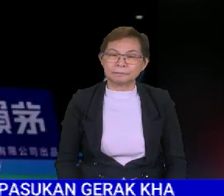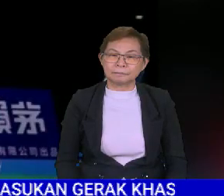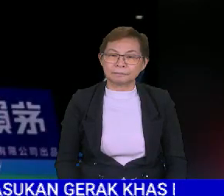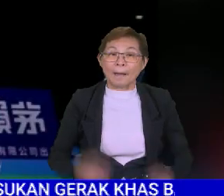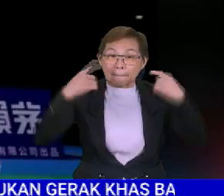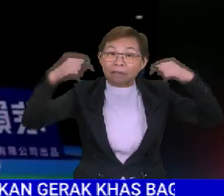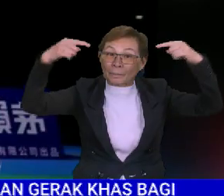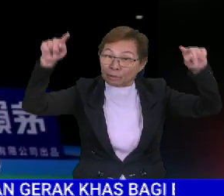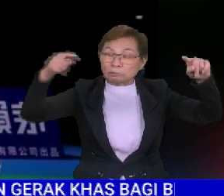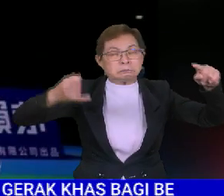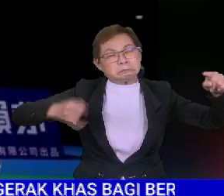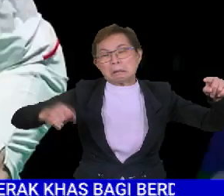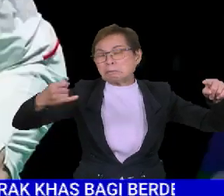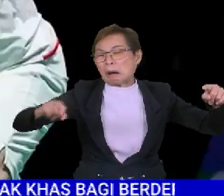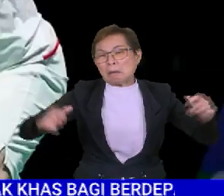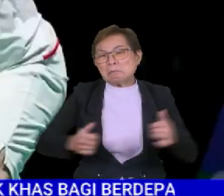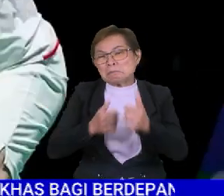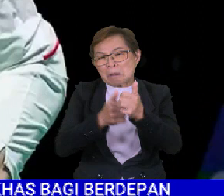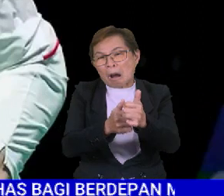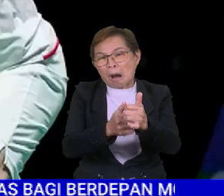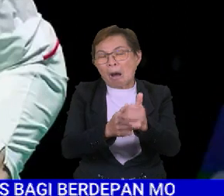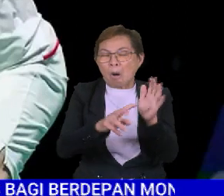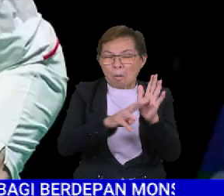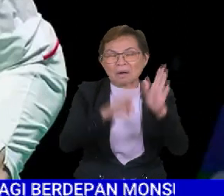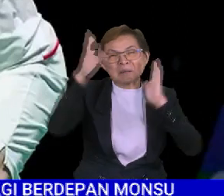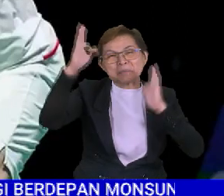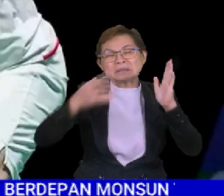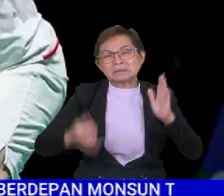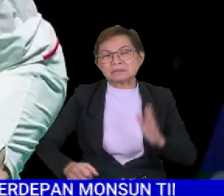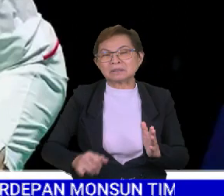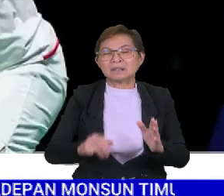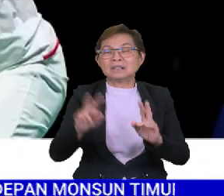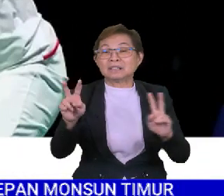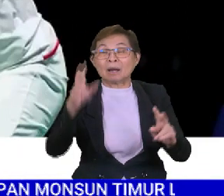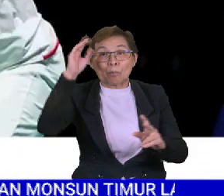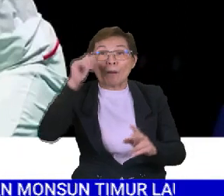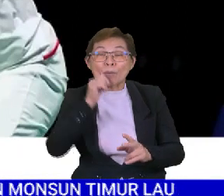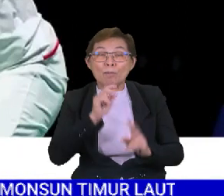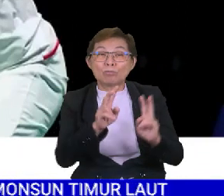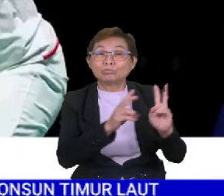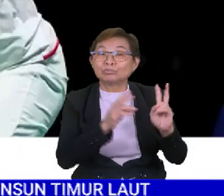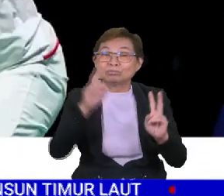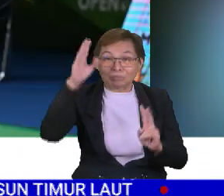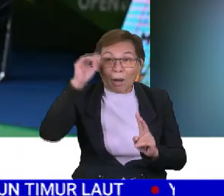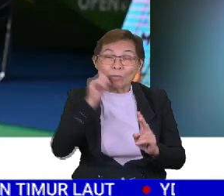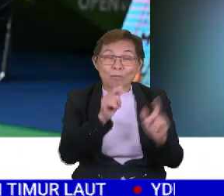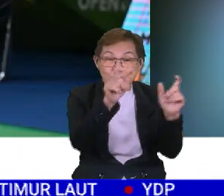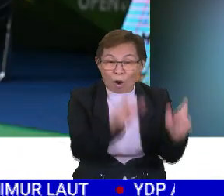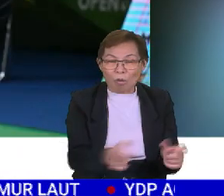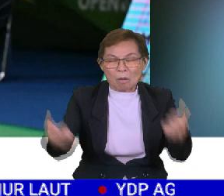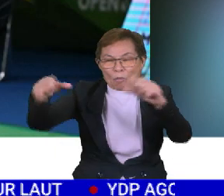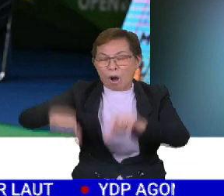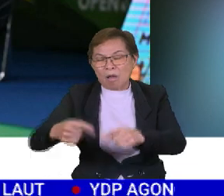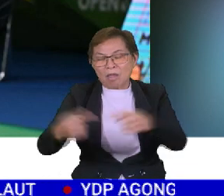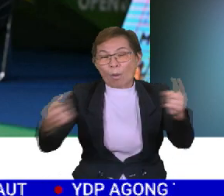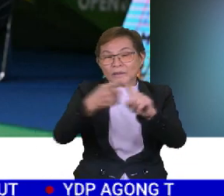Bagaimanapun, pencapaian tersebut gagal diikuti beberapa lagi wakil negara. Regu campuran Tan Kian Meng, Lai Peijing tunduk kepada lawan